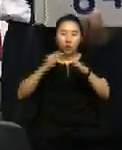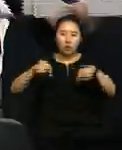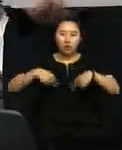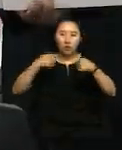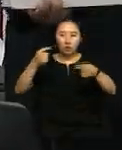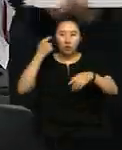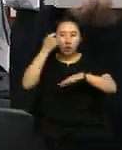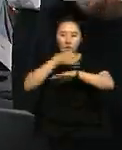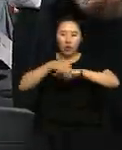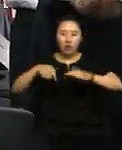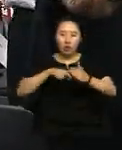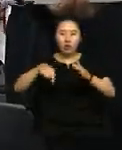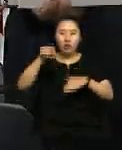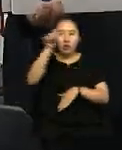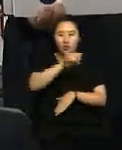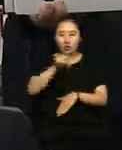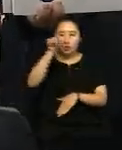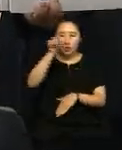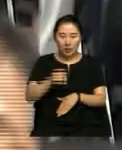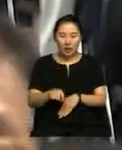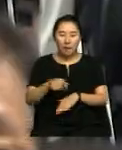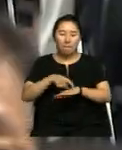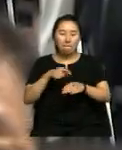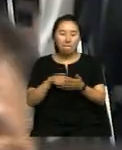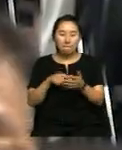예정으로 경기도 내 지자체들의 규탄